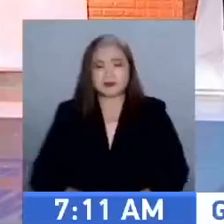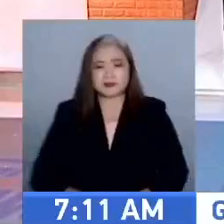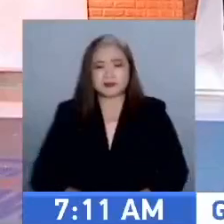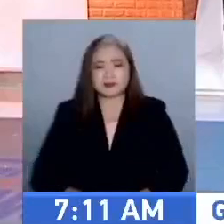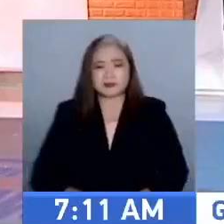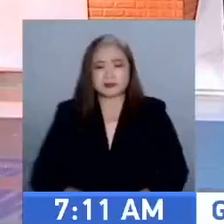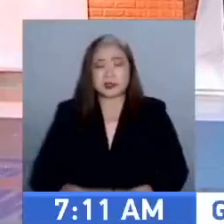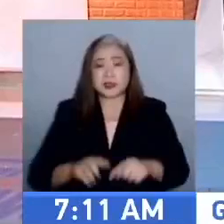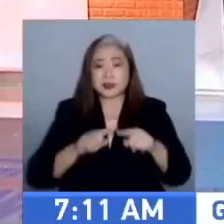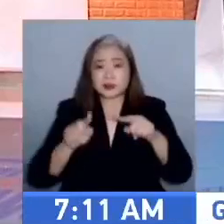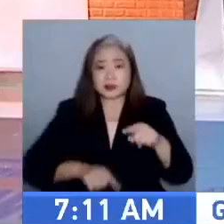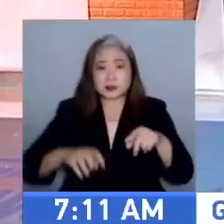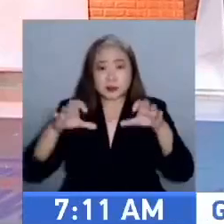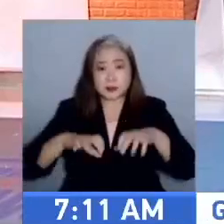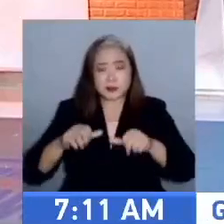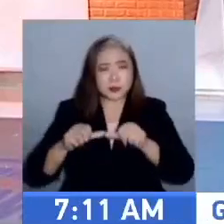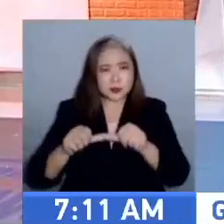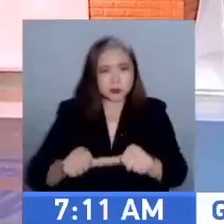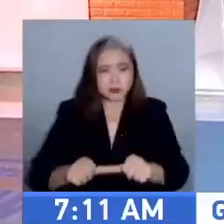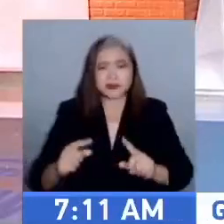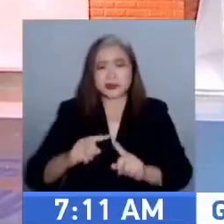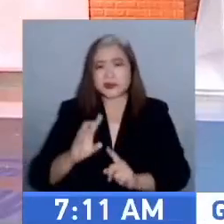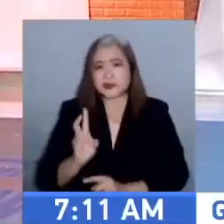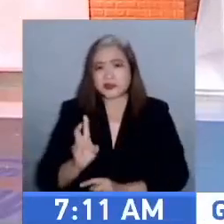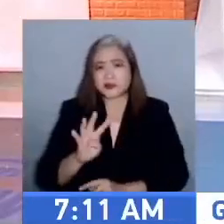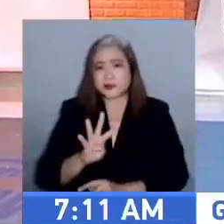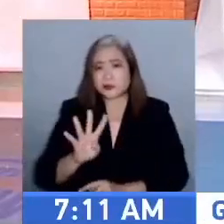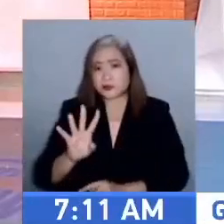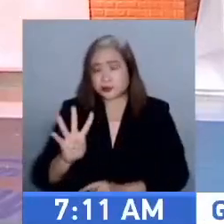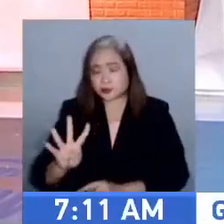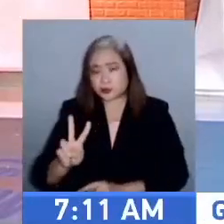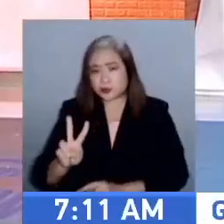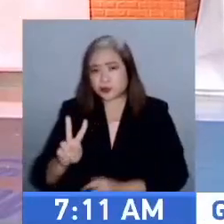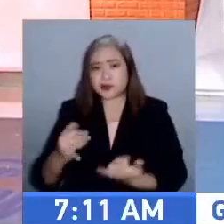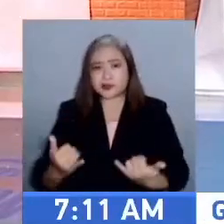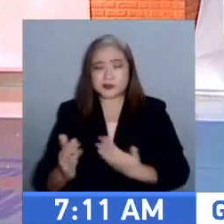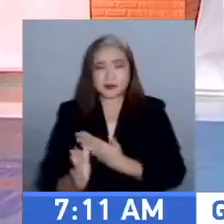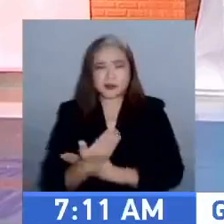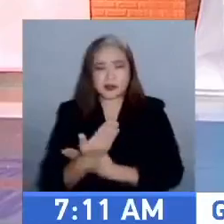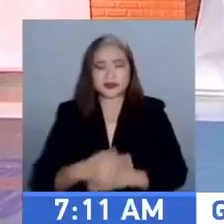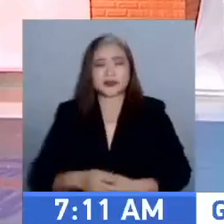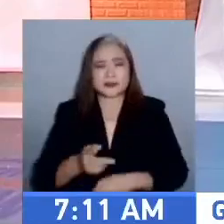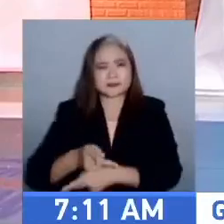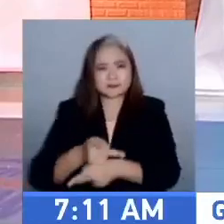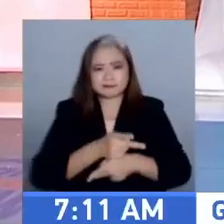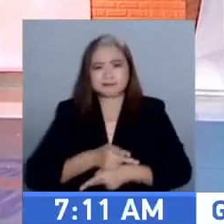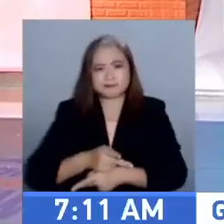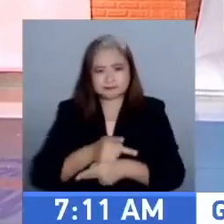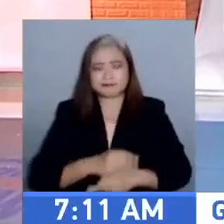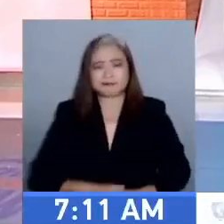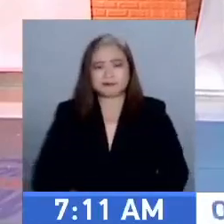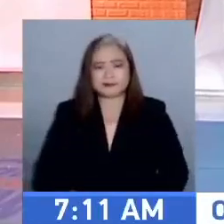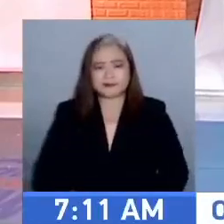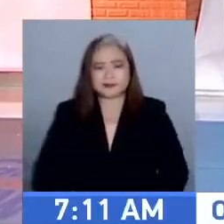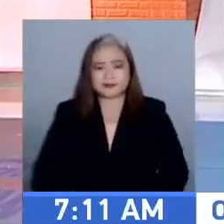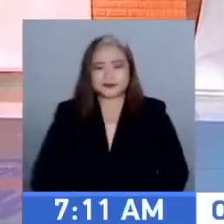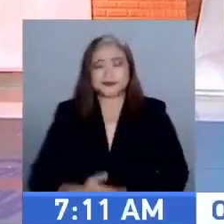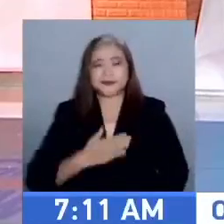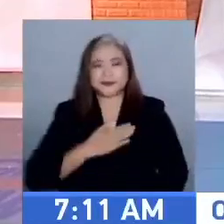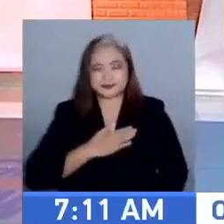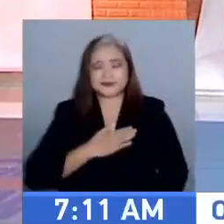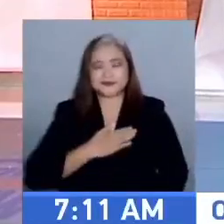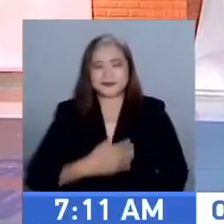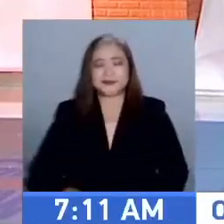advisory hanggang 7:42 ngayong umaga. Mag-ingat po tayo mga kapuso. Ako po si Andrew Pertiera para sa